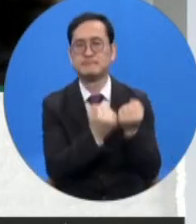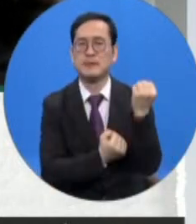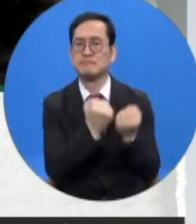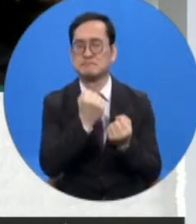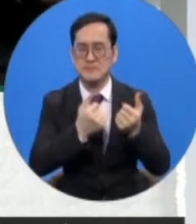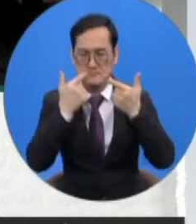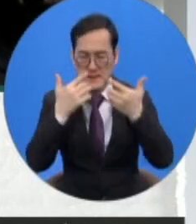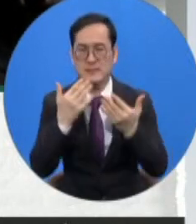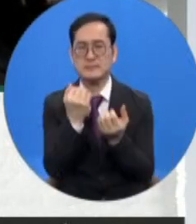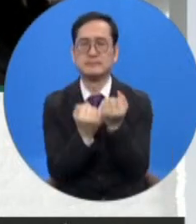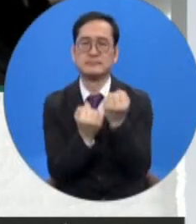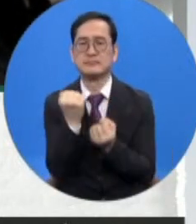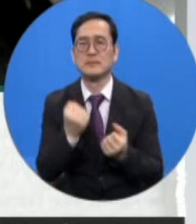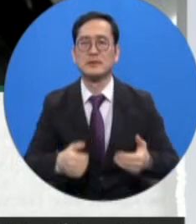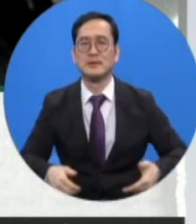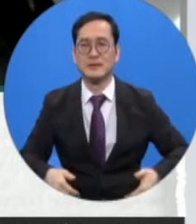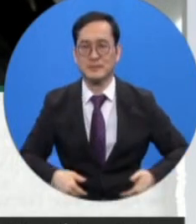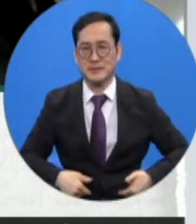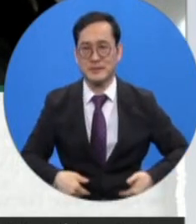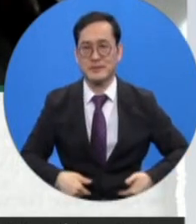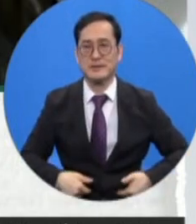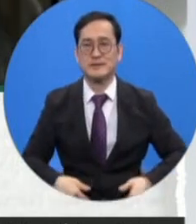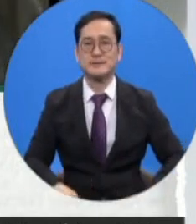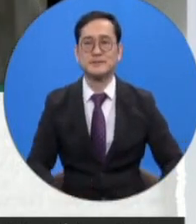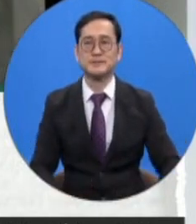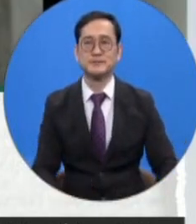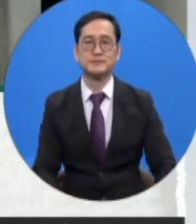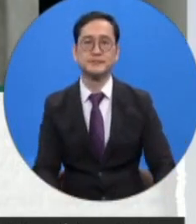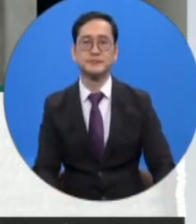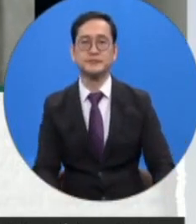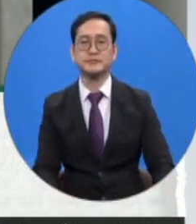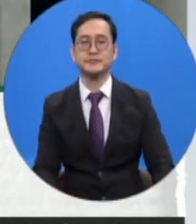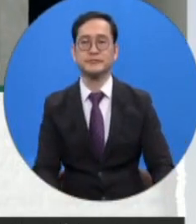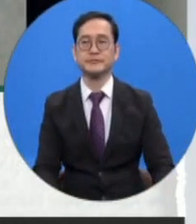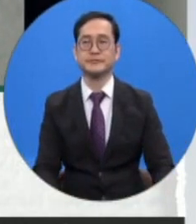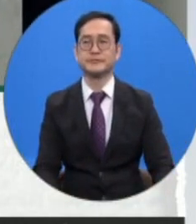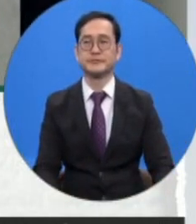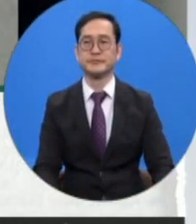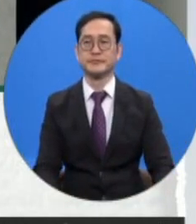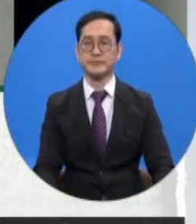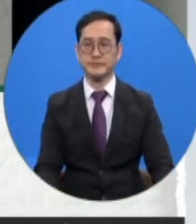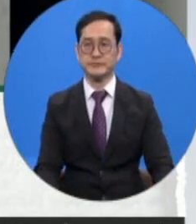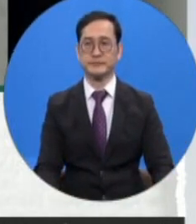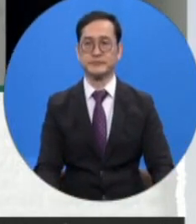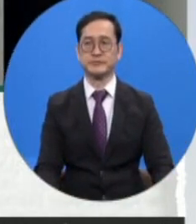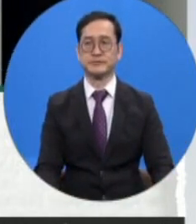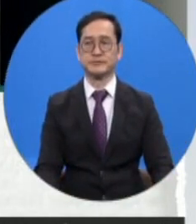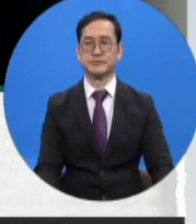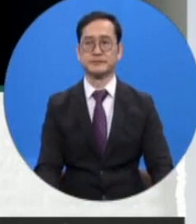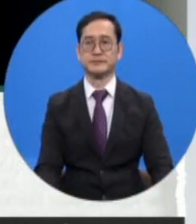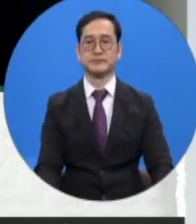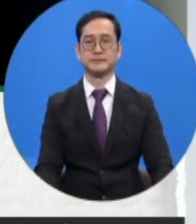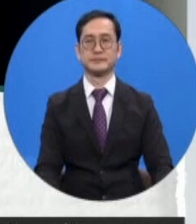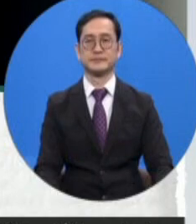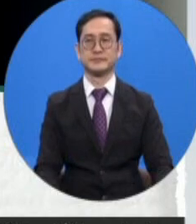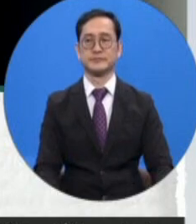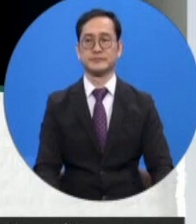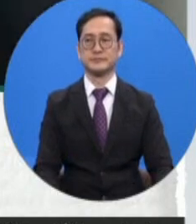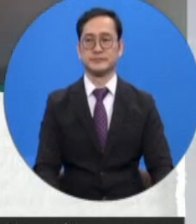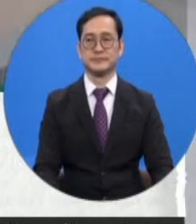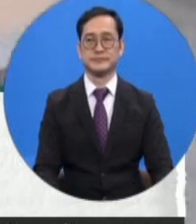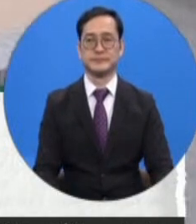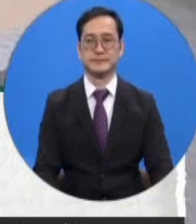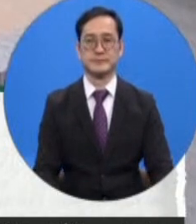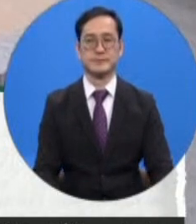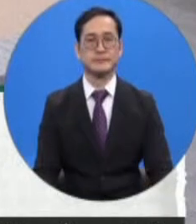사실 그대로 발급받은 것이 맞다라고 지금 후보 그리고 저희 선대위 측에서는 확인하고 있습니다. 자, 확인하셨다고 말씀 주셔서 지금